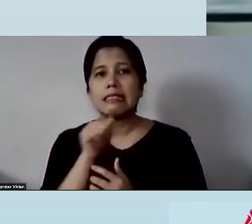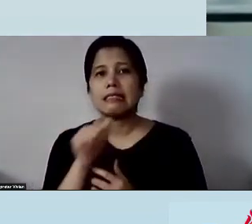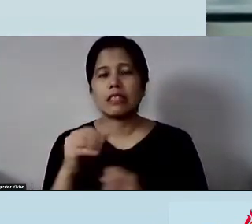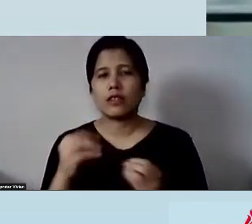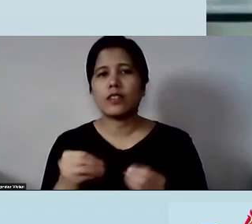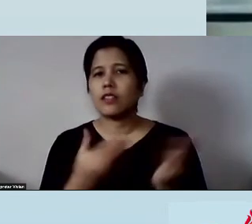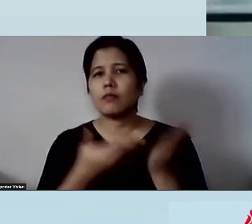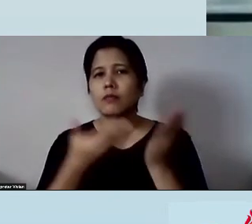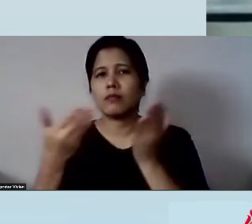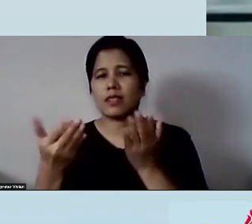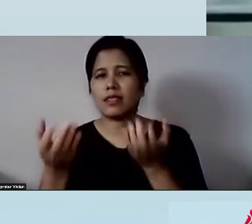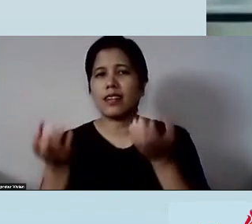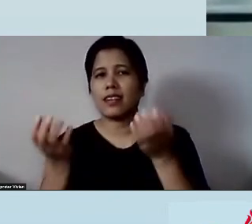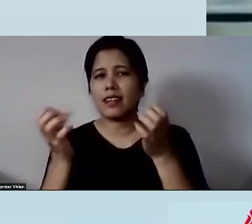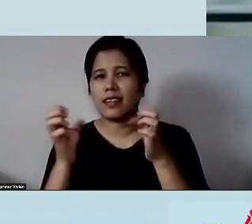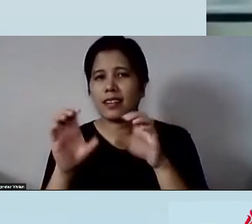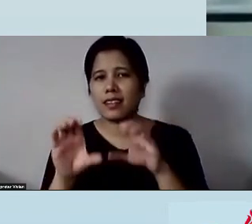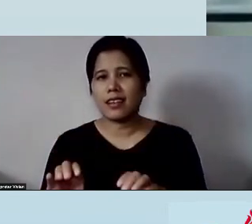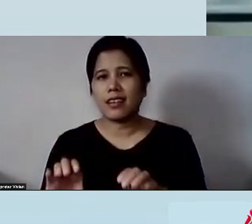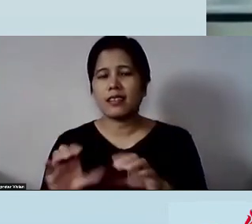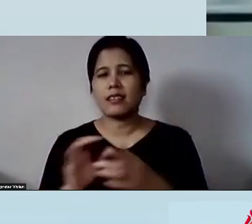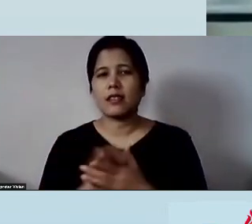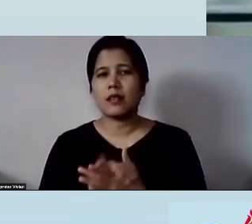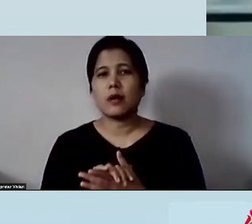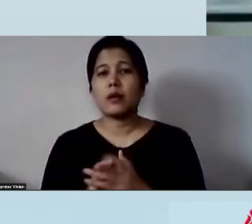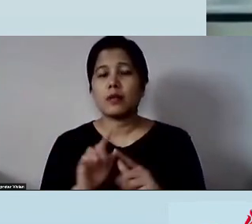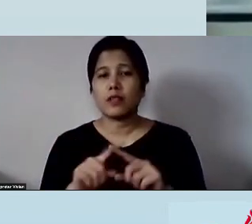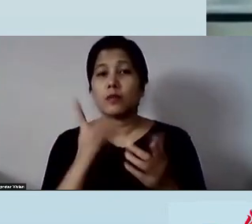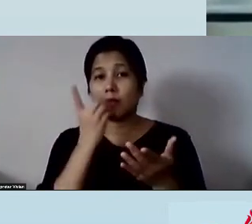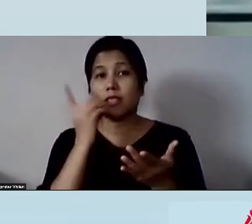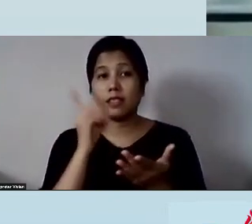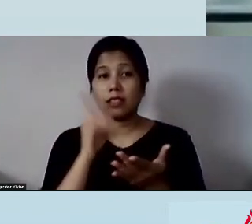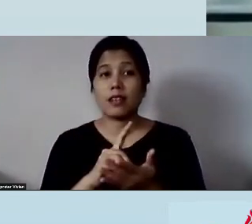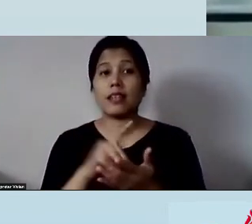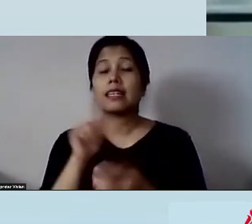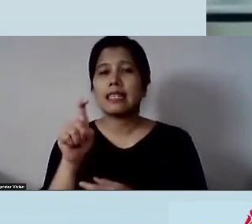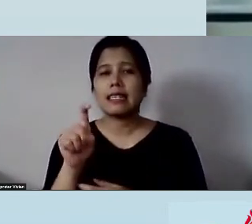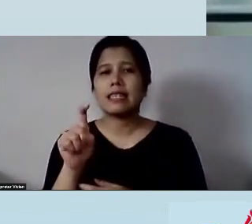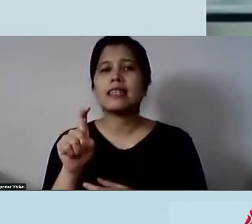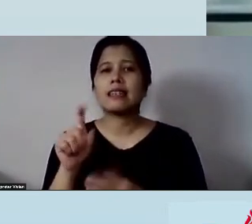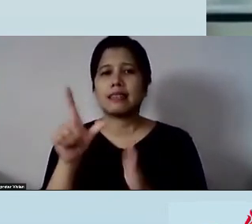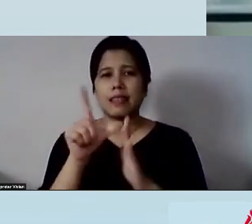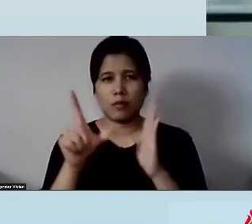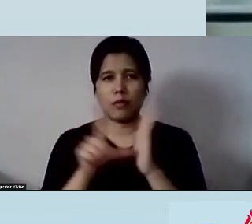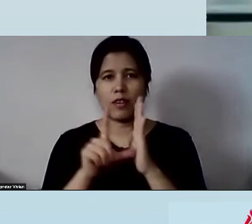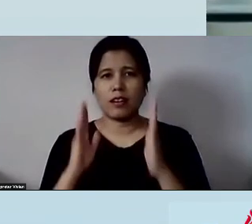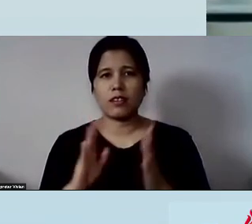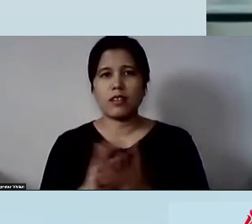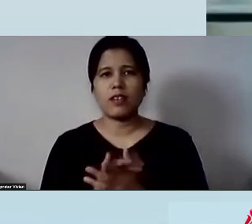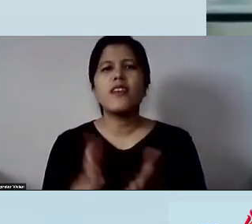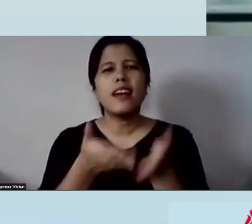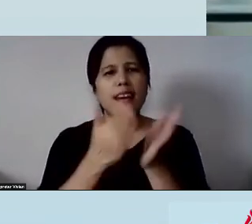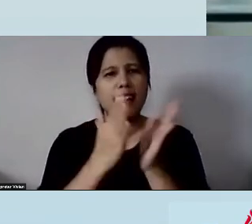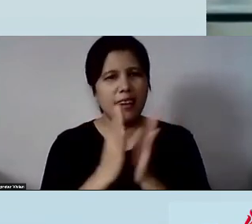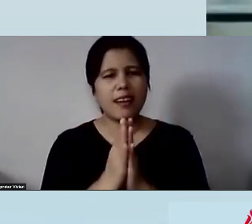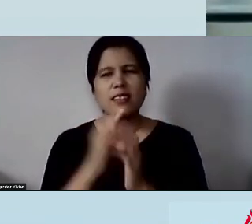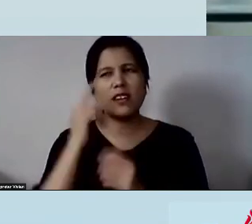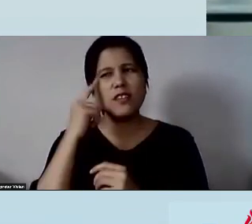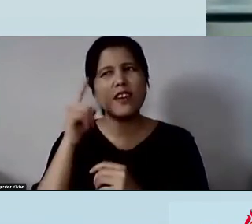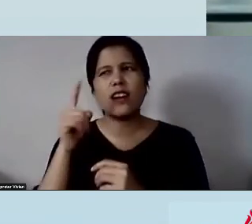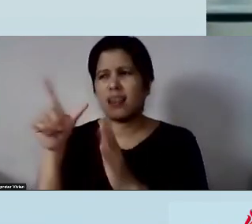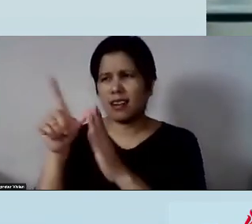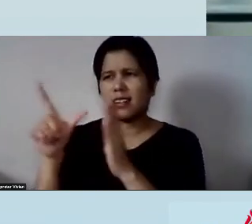kaso, kung magpagawa ng mga dokumento, kailangan ang abogado. So, they can also ask for legal